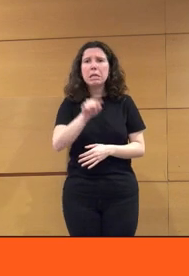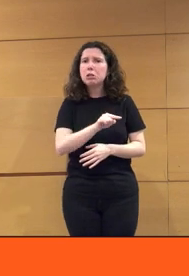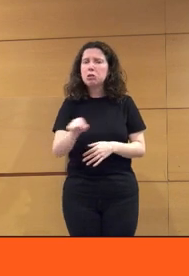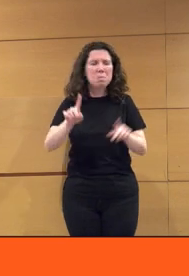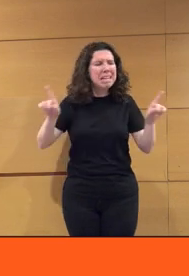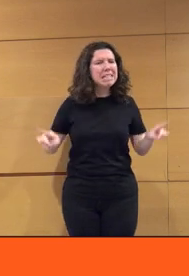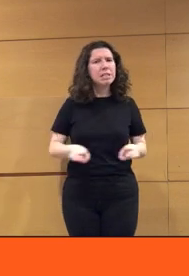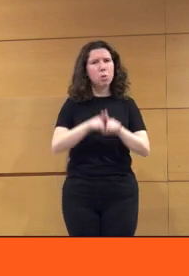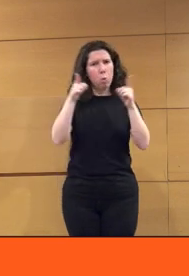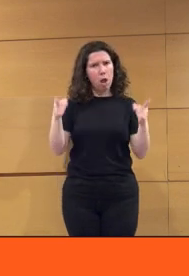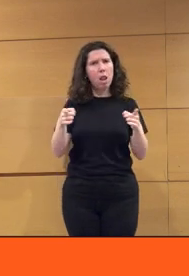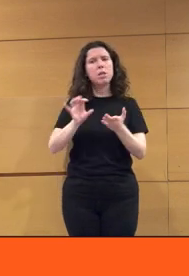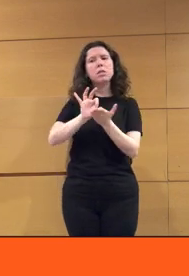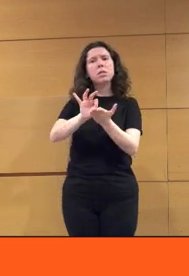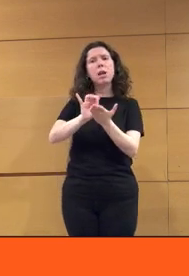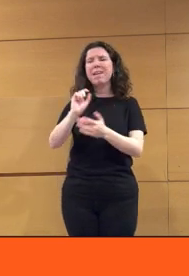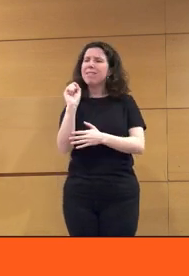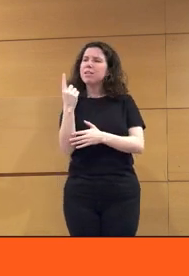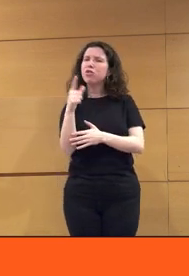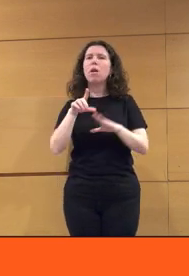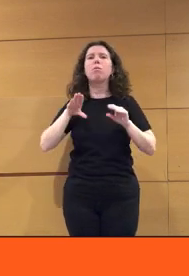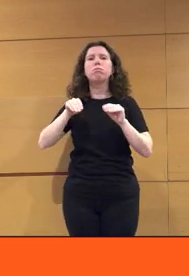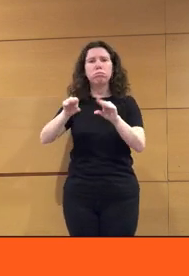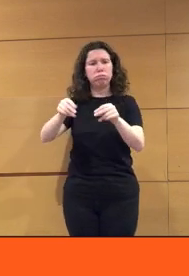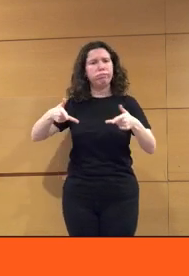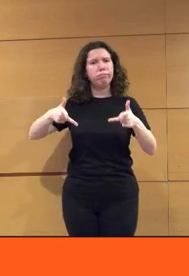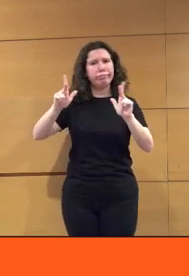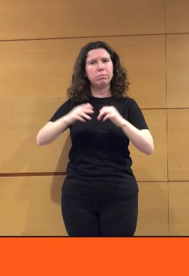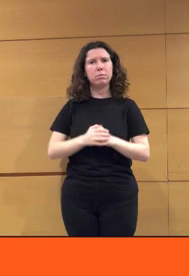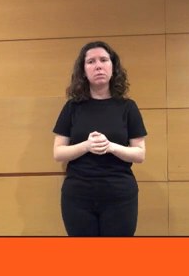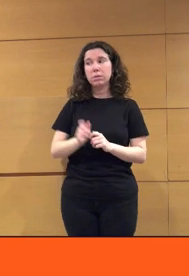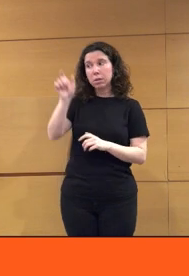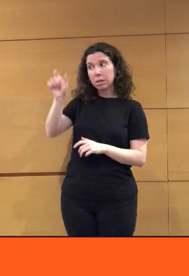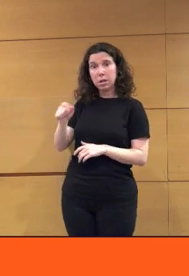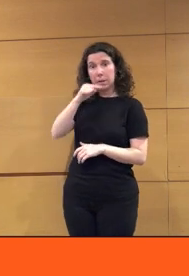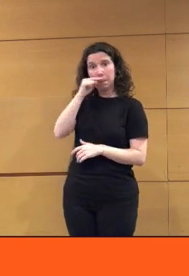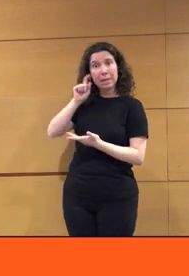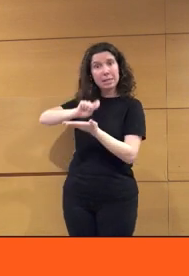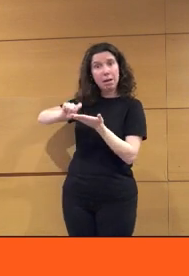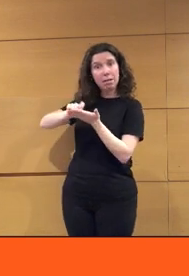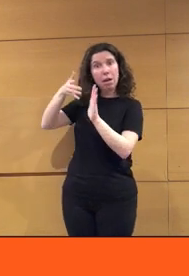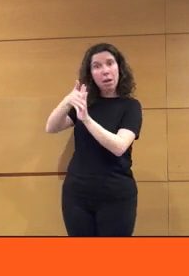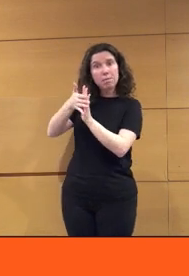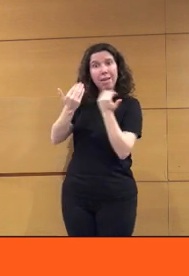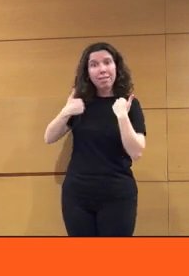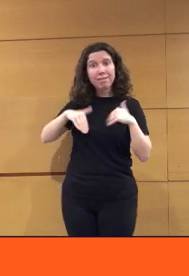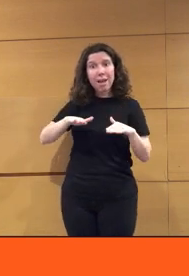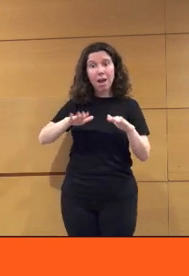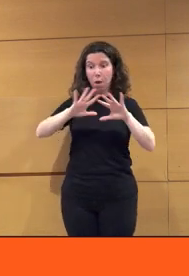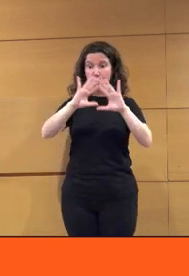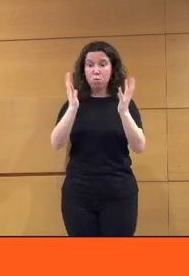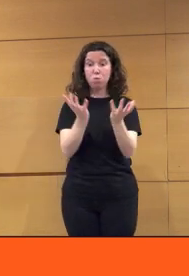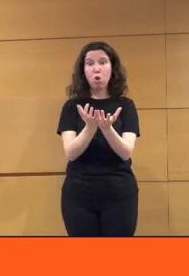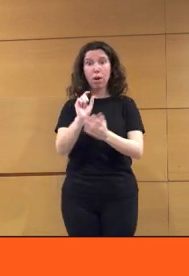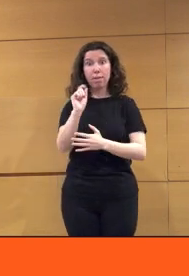servir els serveis digitals. Com deia el secretari, cada cop més la transformació digital, el món és digital i cada cop hem de